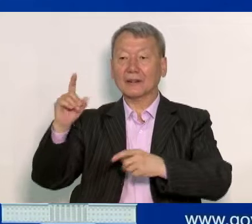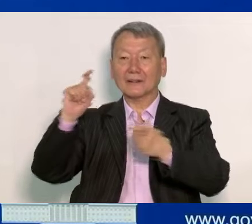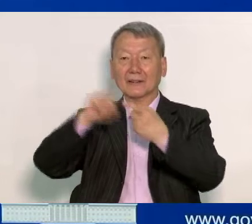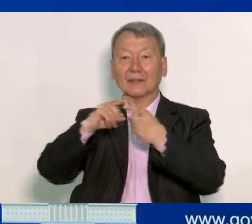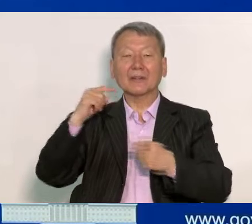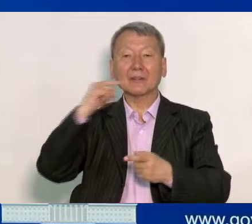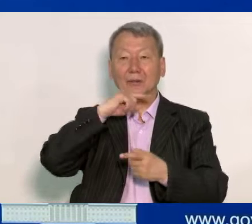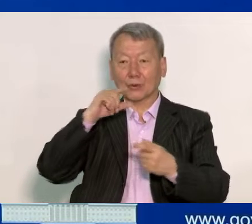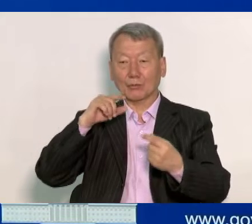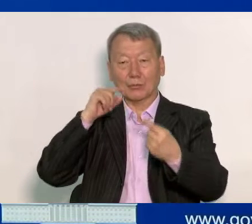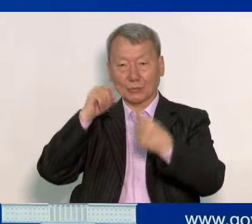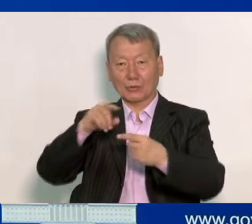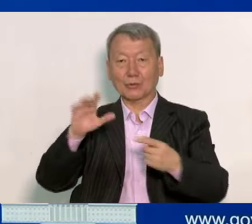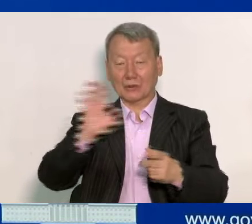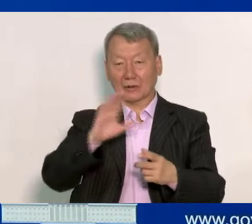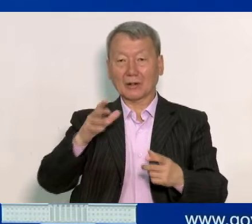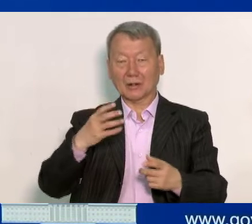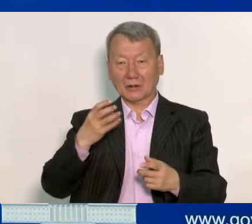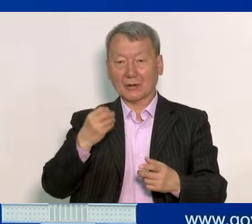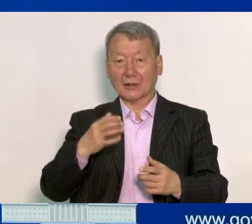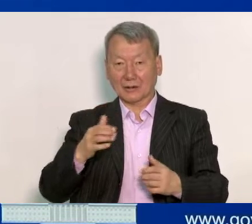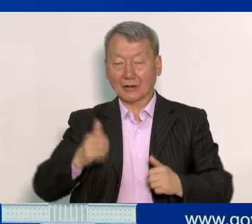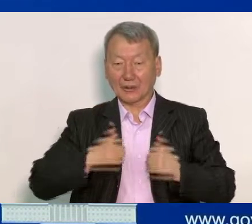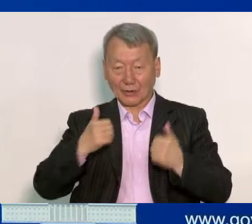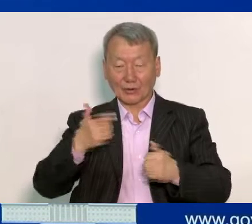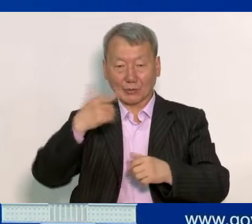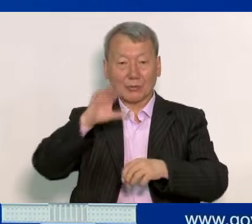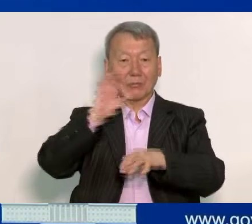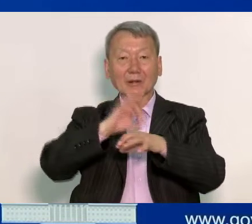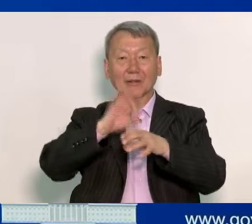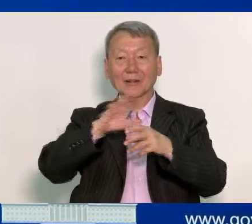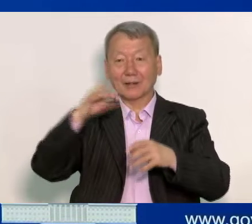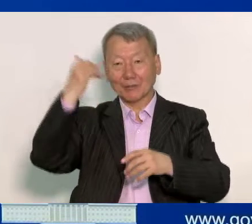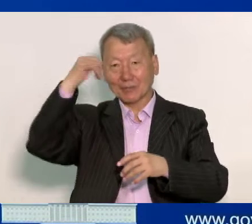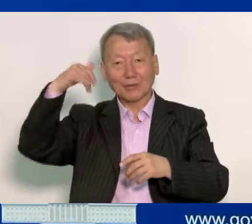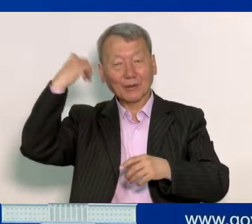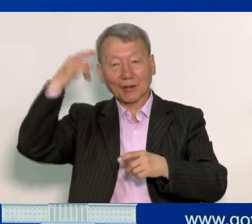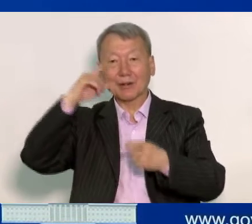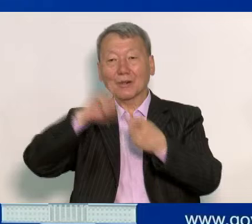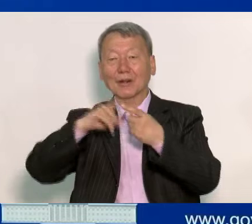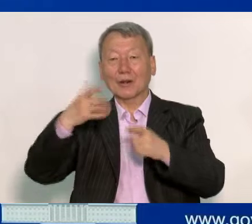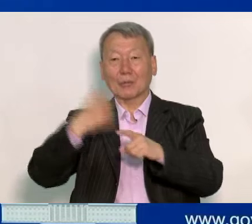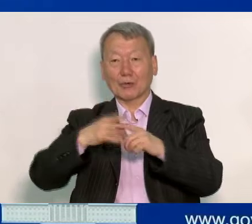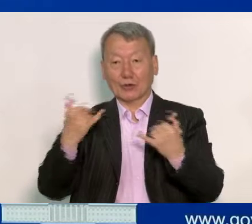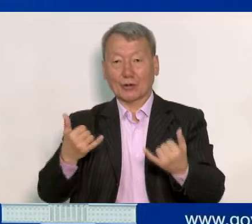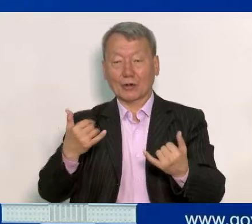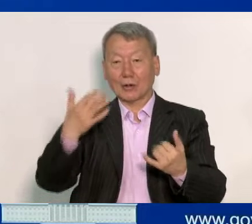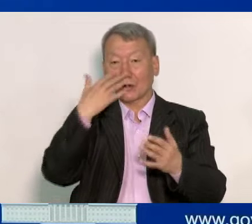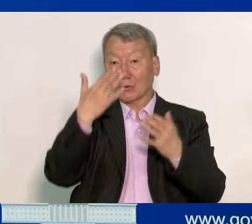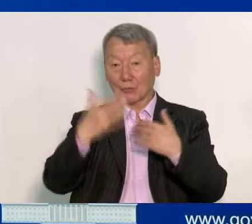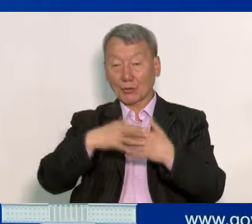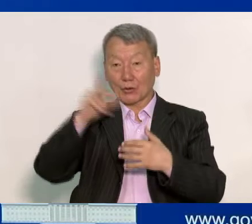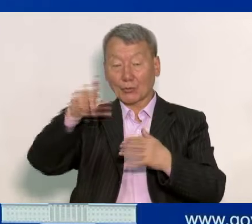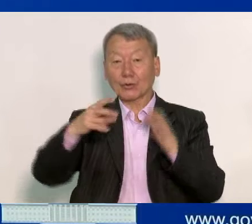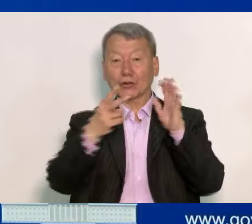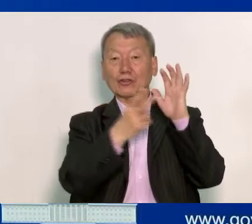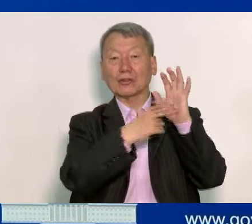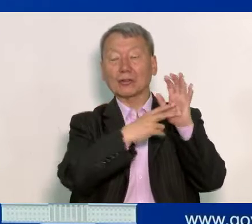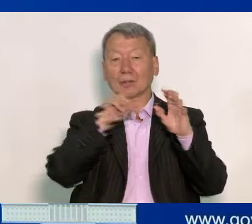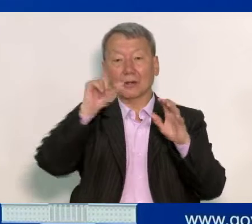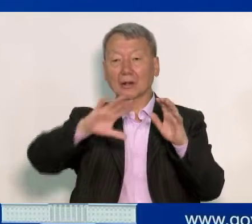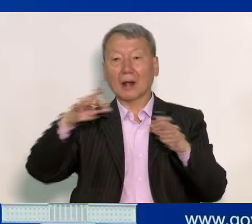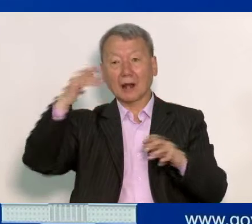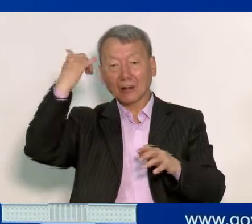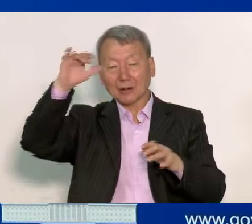экономикага зыян алып келе турган, баттарай турган оорулар бар. Ошол оорулардын саны азыр 7 оору. Ошол 7